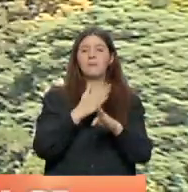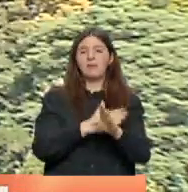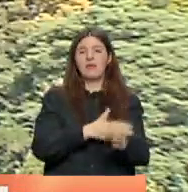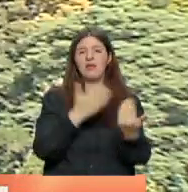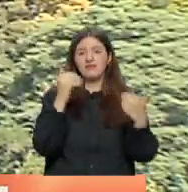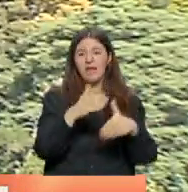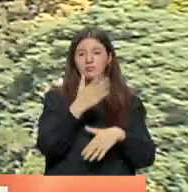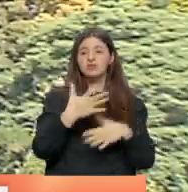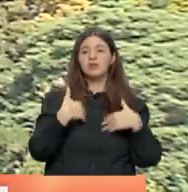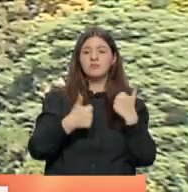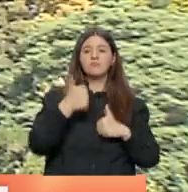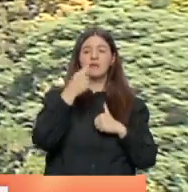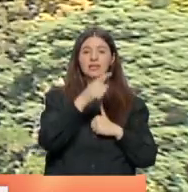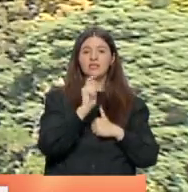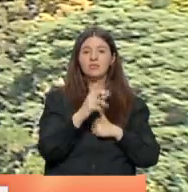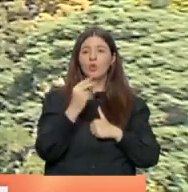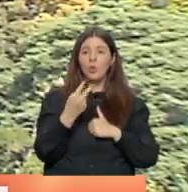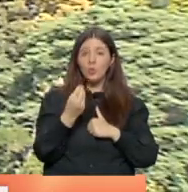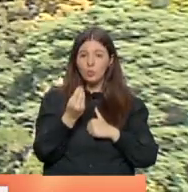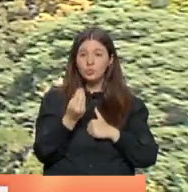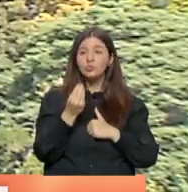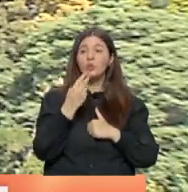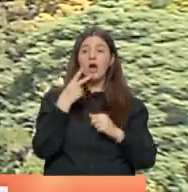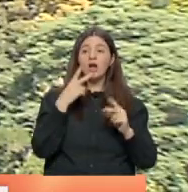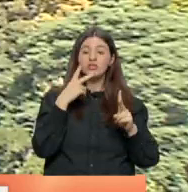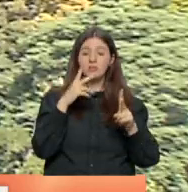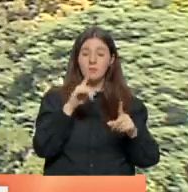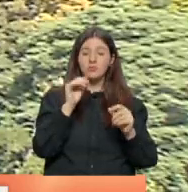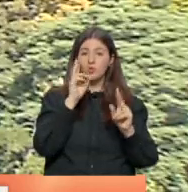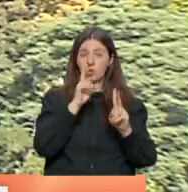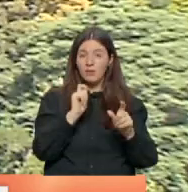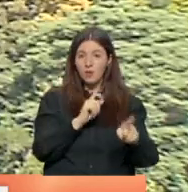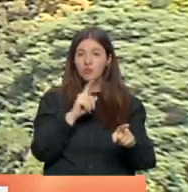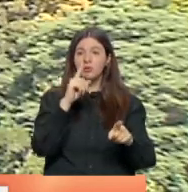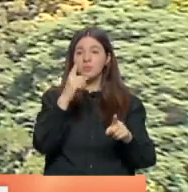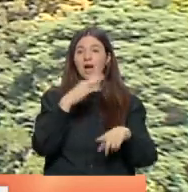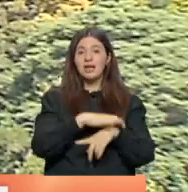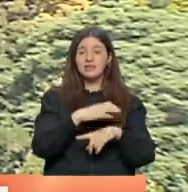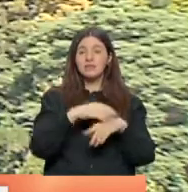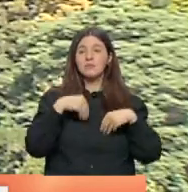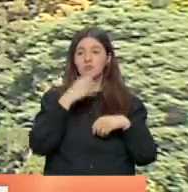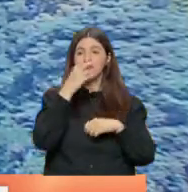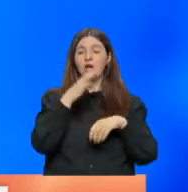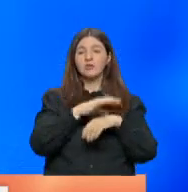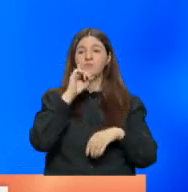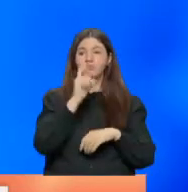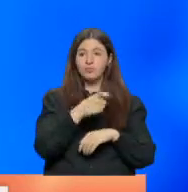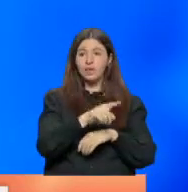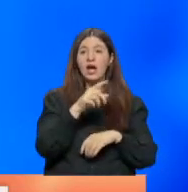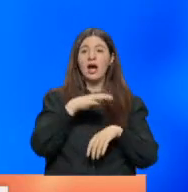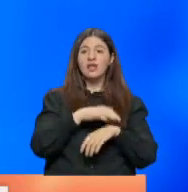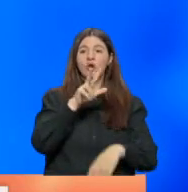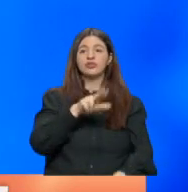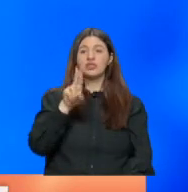gelmiş. Sağlık Bakanı Fahrettin Koca'nın yapmış olduğu paylaşımla bunu öğreniyoruz. Bir hastamızda maymun çiçeği hastalığı tespit edildi.